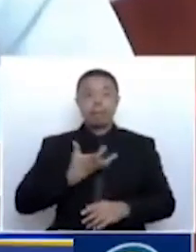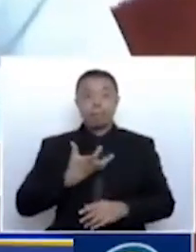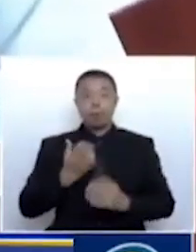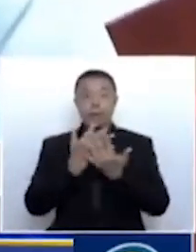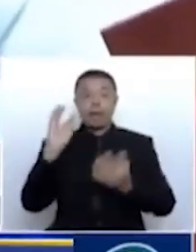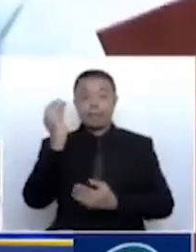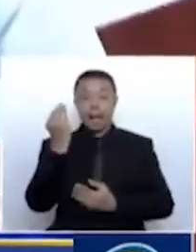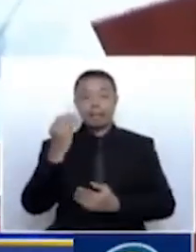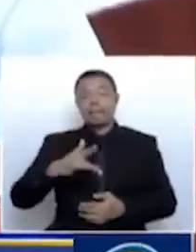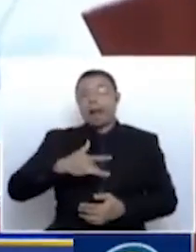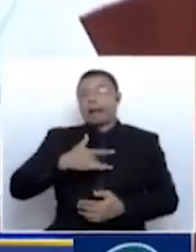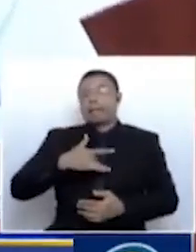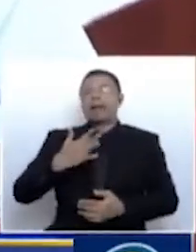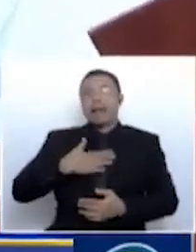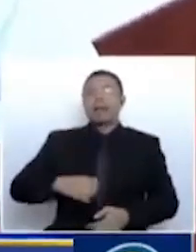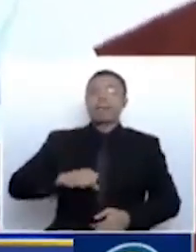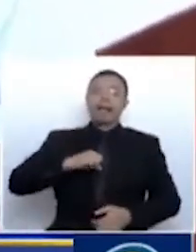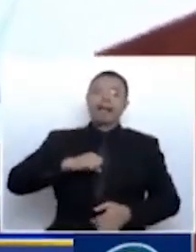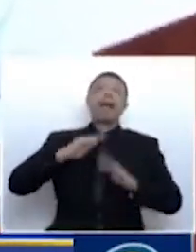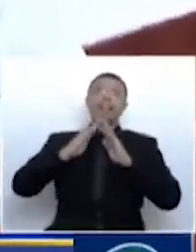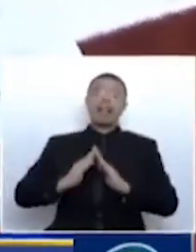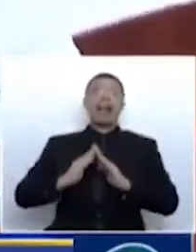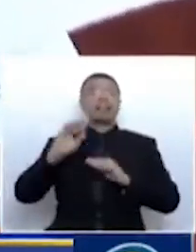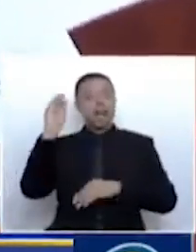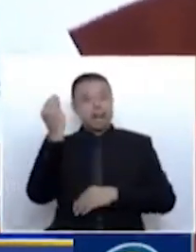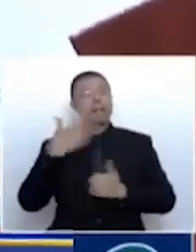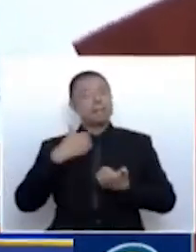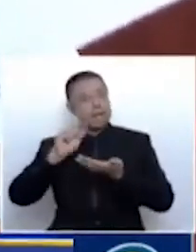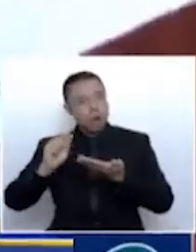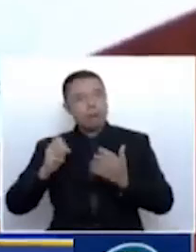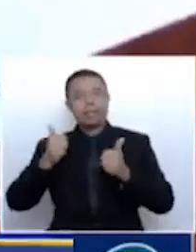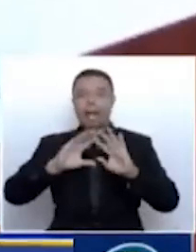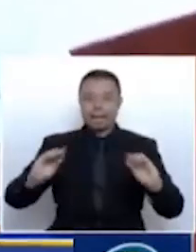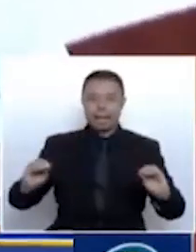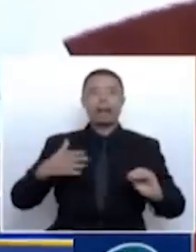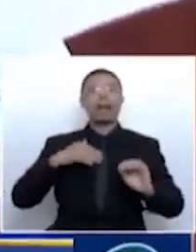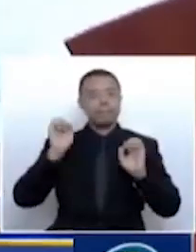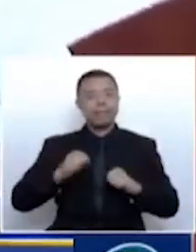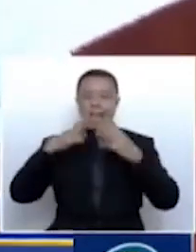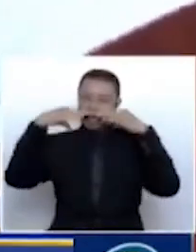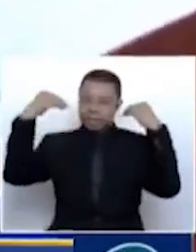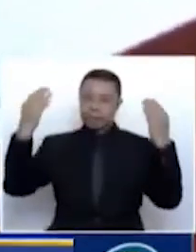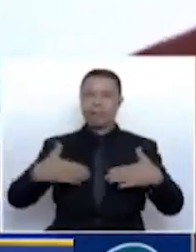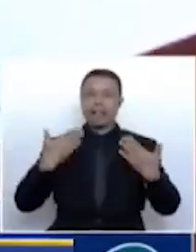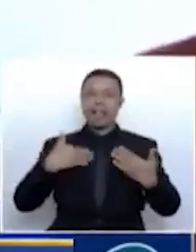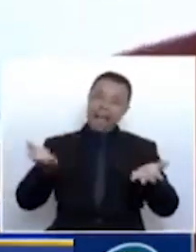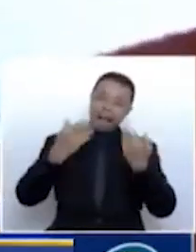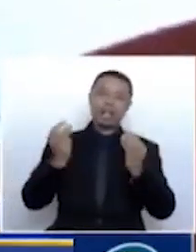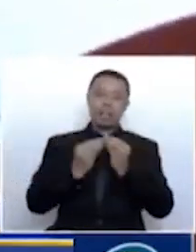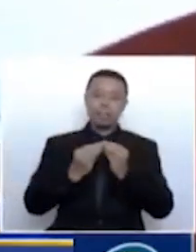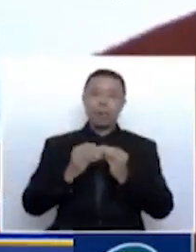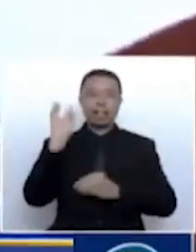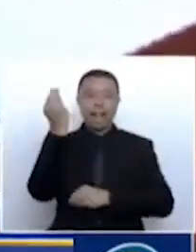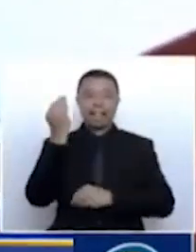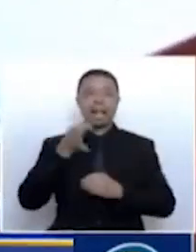pengin Warga Jakarta ngerasa gua bangga tinggal di sini gua bisa sekolah gua bisa ja dan gua bisa tersenyum bahagia Mari kita